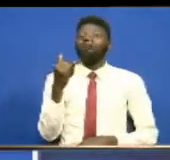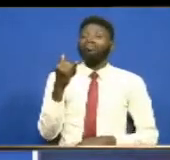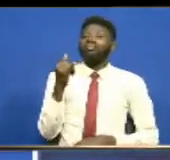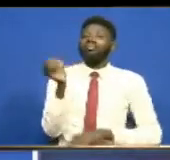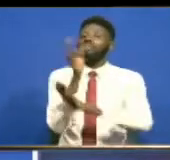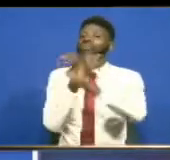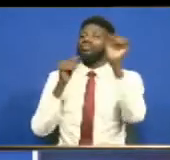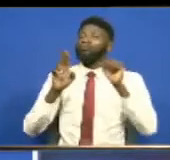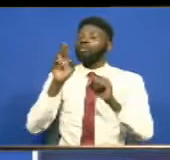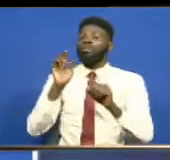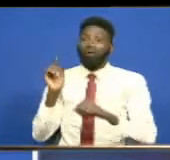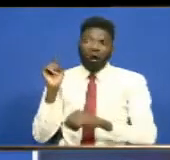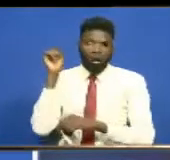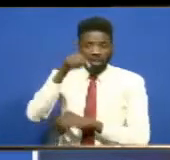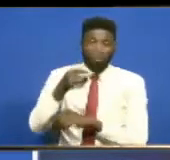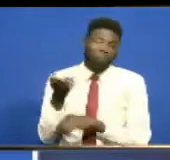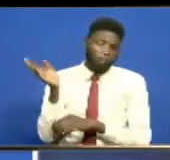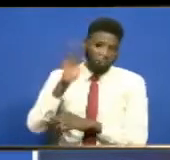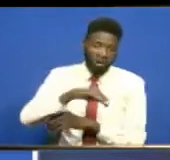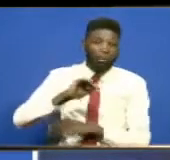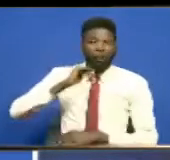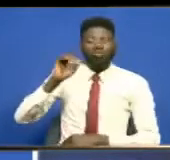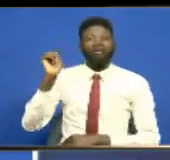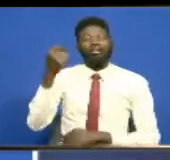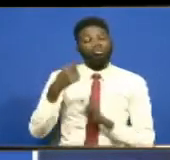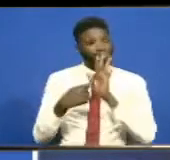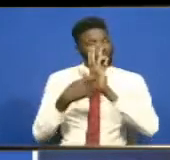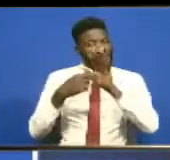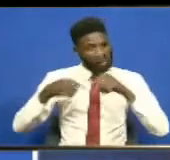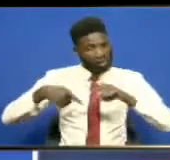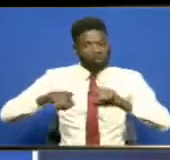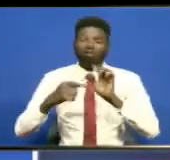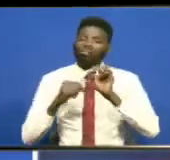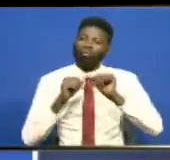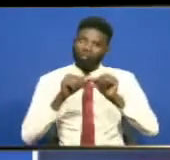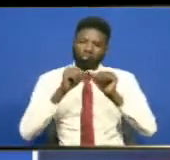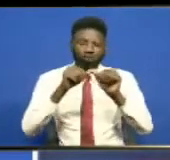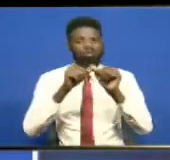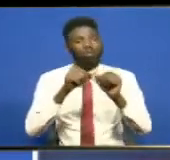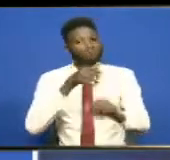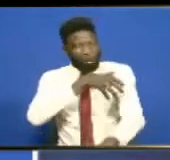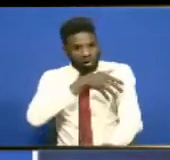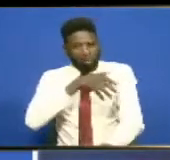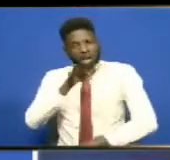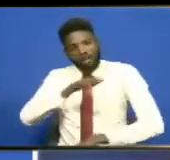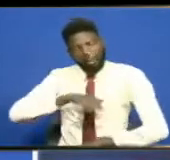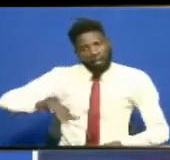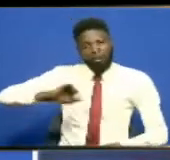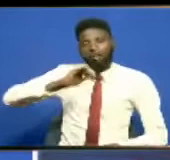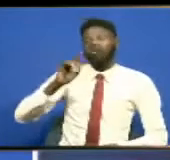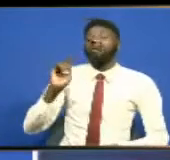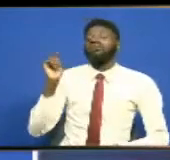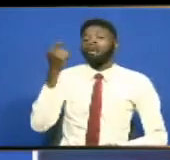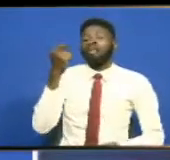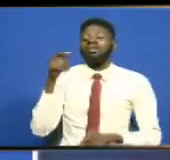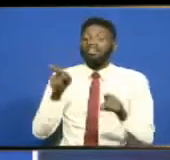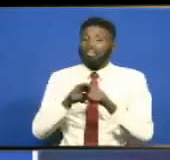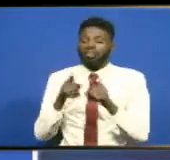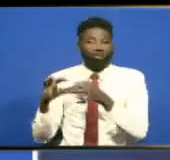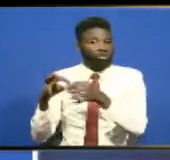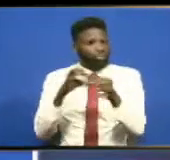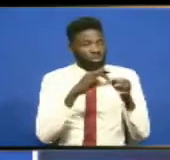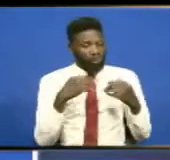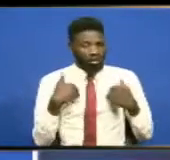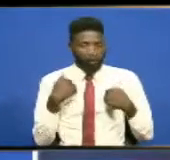kisiasa na ndiposa anajaribu kuonyesha kwamba bado yuko katika usukani na kwamba eneo la Mlima Kenya limeungana. Na katika